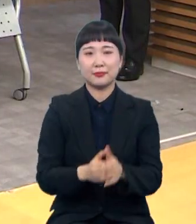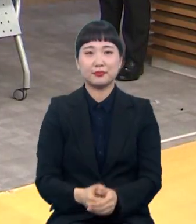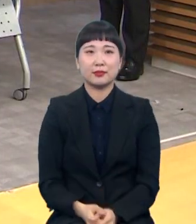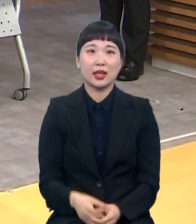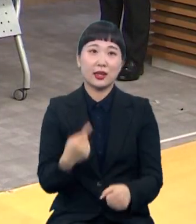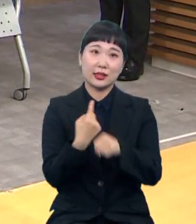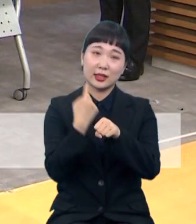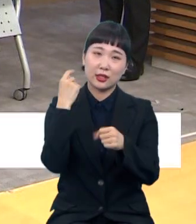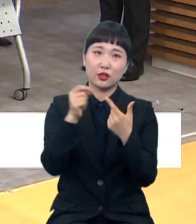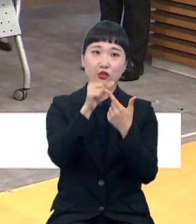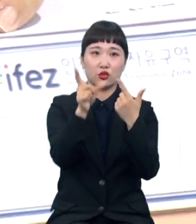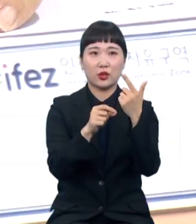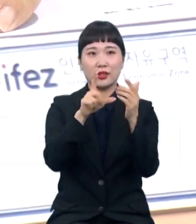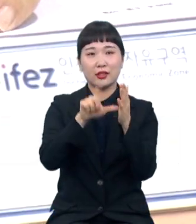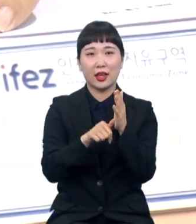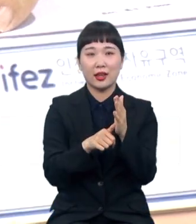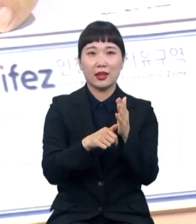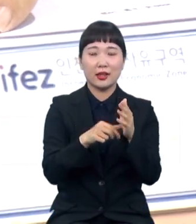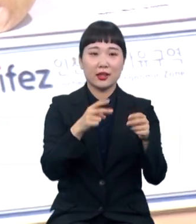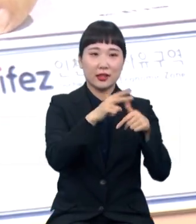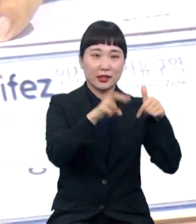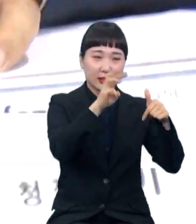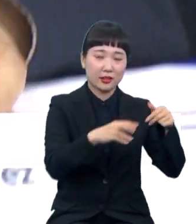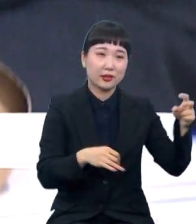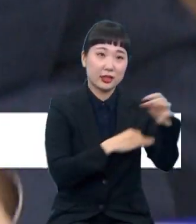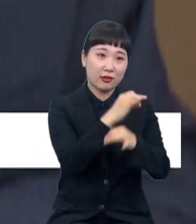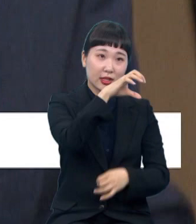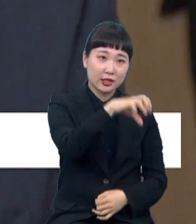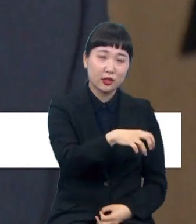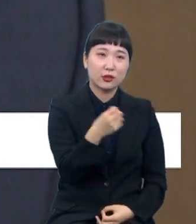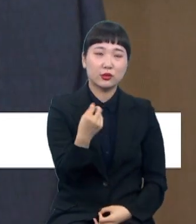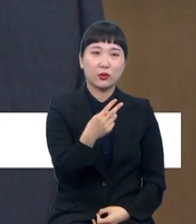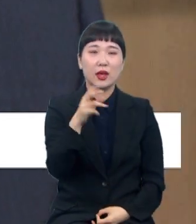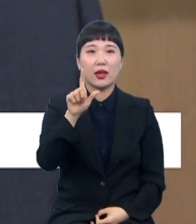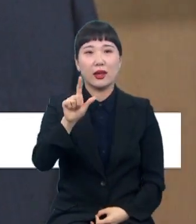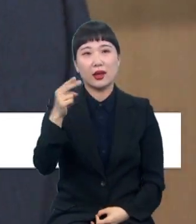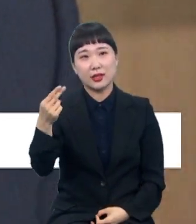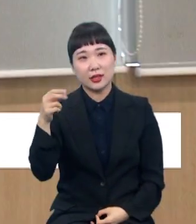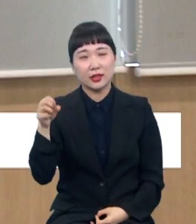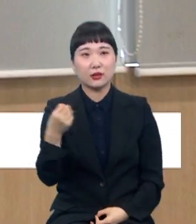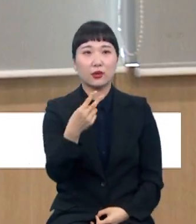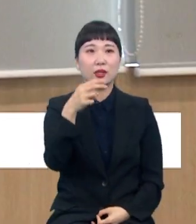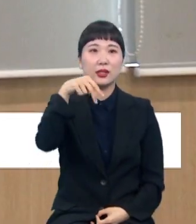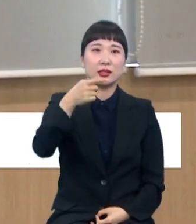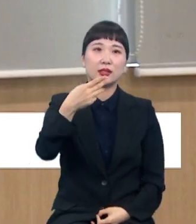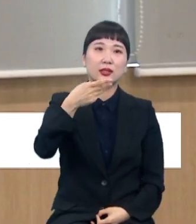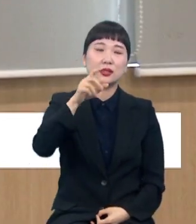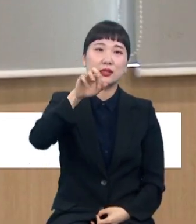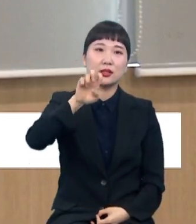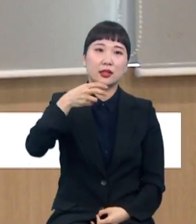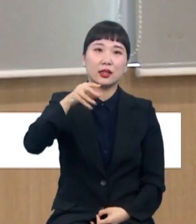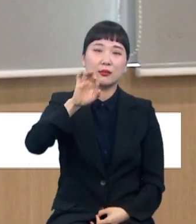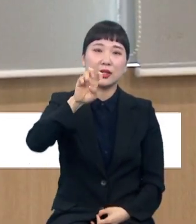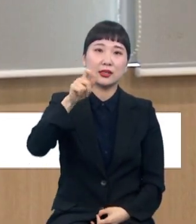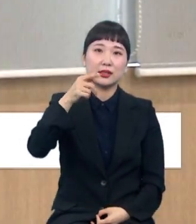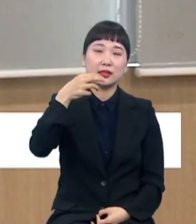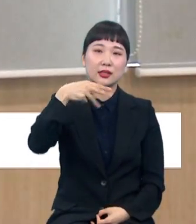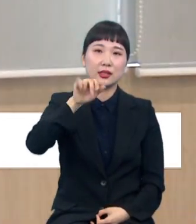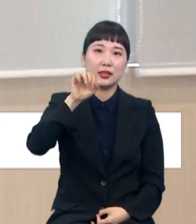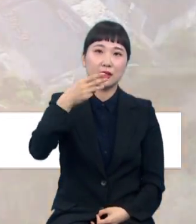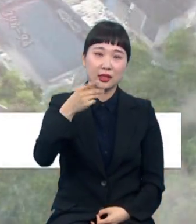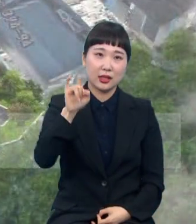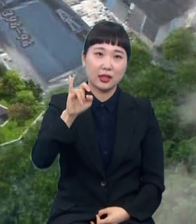지난해 6월 인천경제청과 LH, 스트리밍시티 3자가 양해각서를 체결한 청라